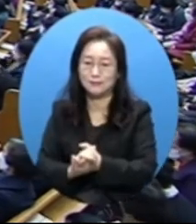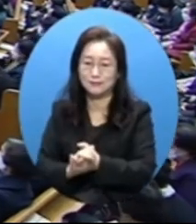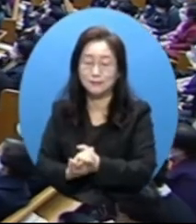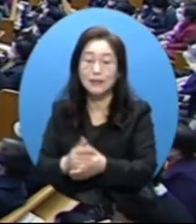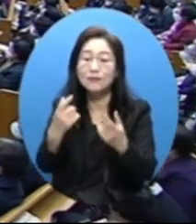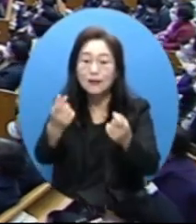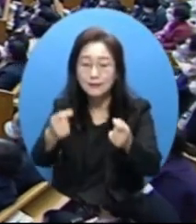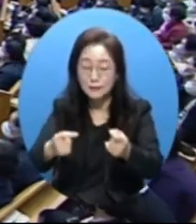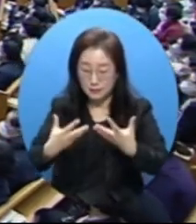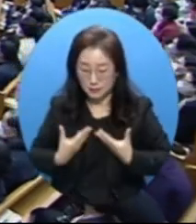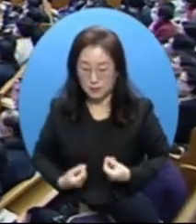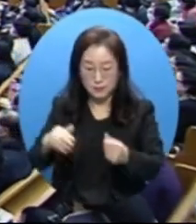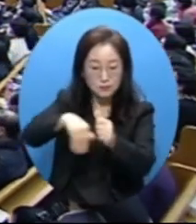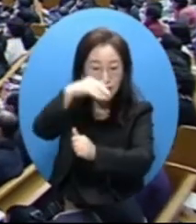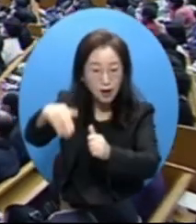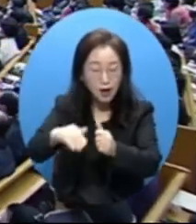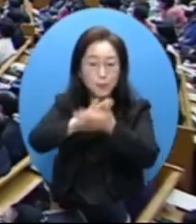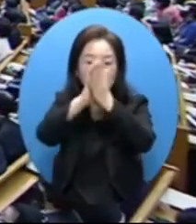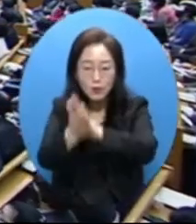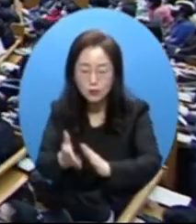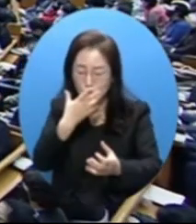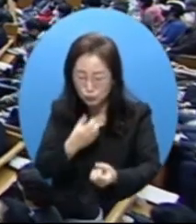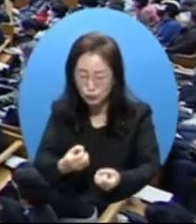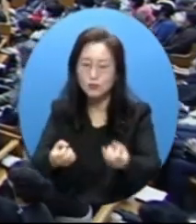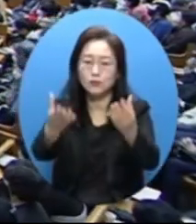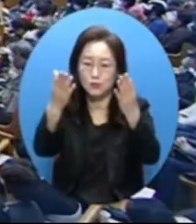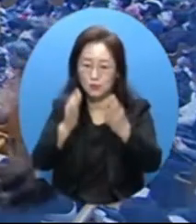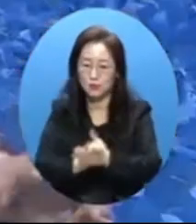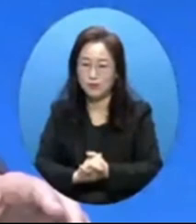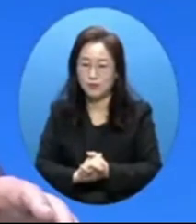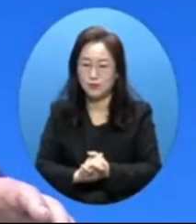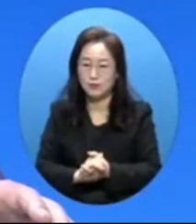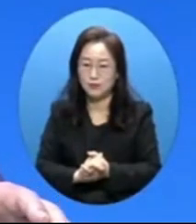같이 절망의 상황이 변하여 축복의 사회 되었고